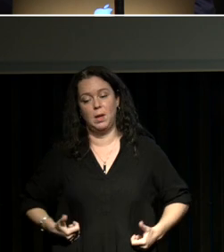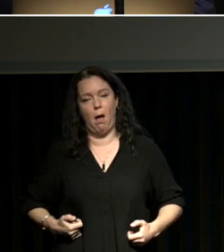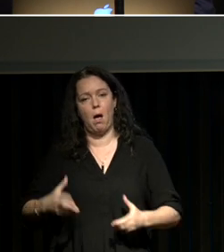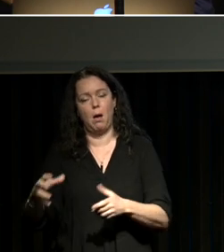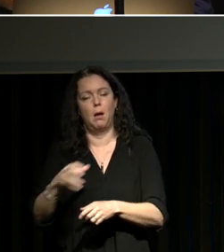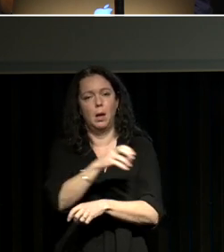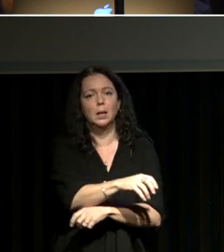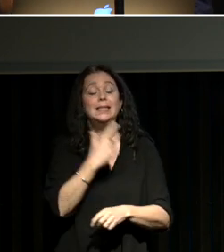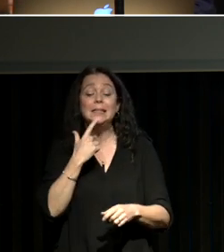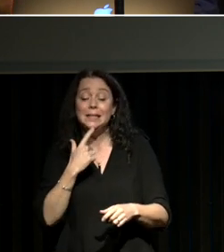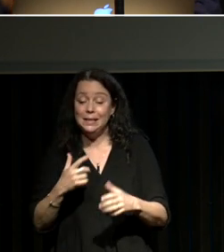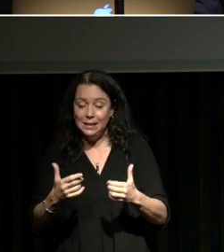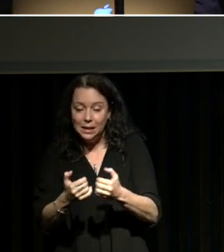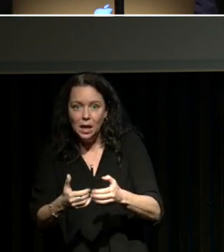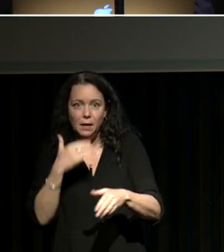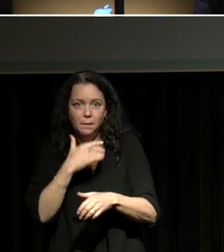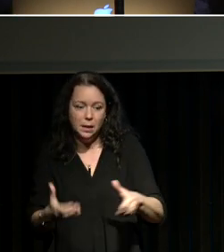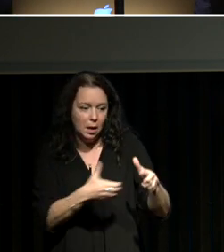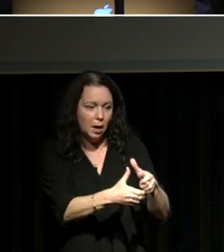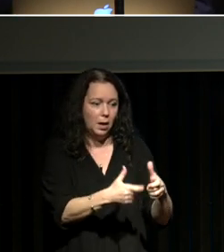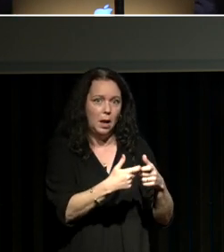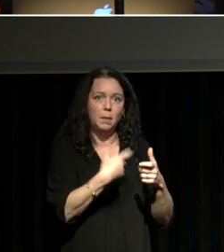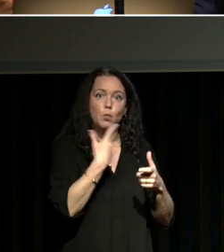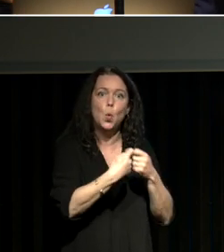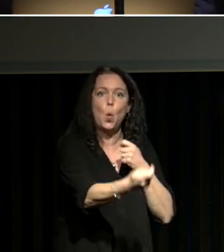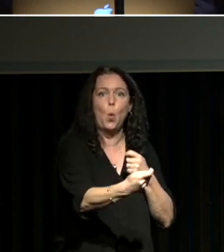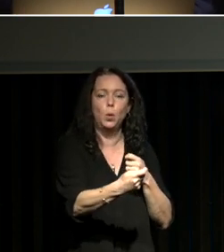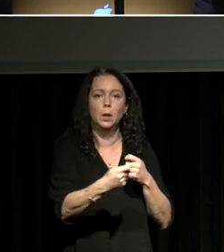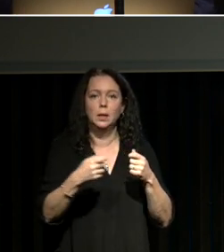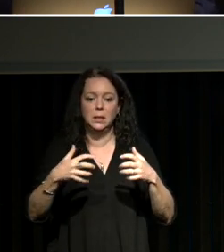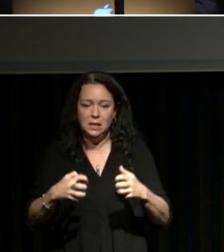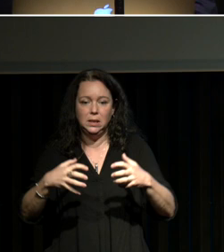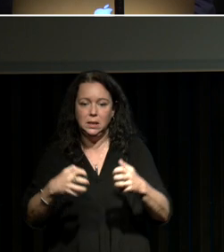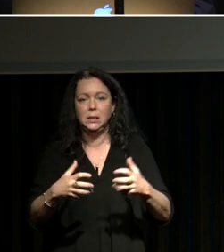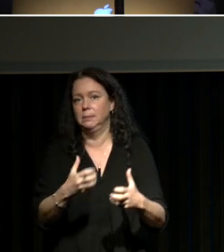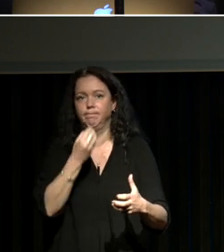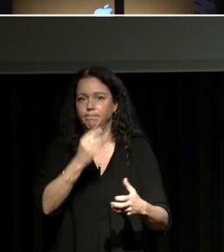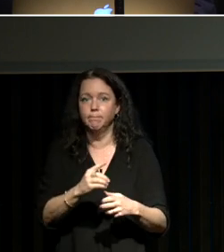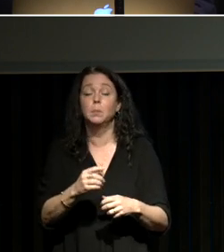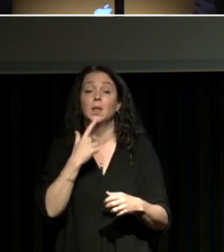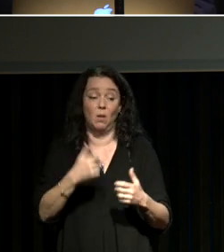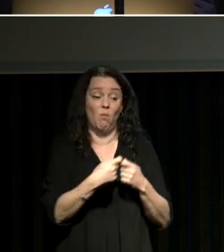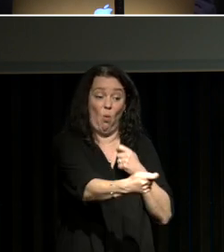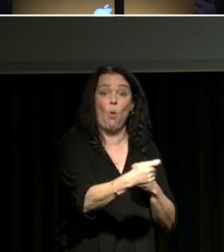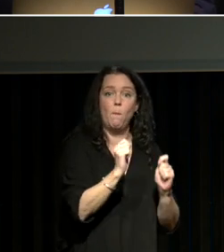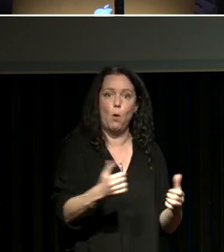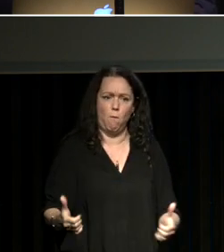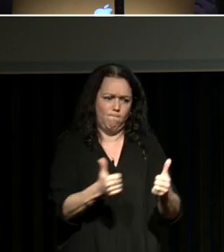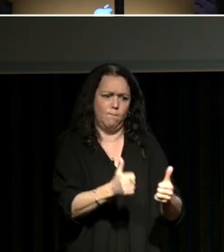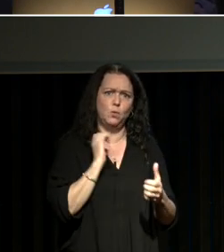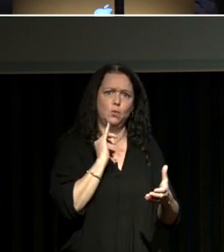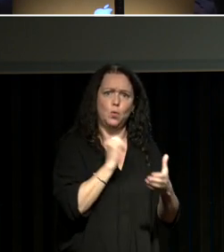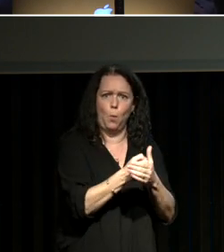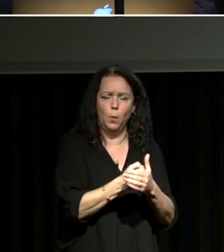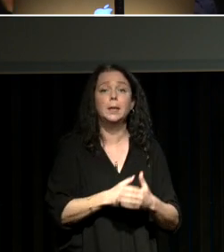mieux l'organe va repartir, plus il va durer longtemps. Donc c'est vrai que ces techniques sont très très importantes parce que ça conditionne